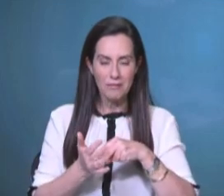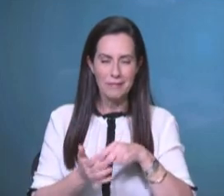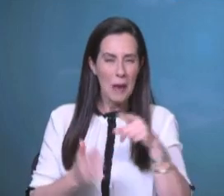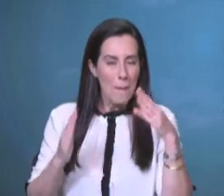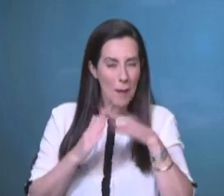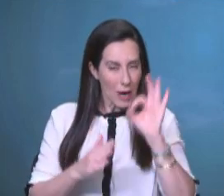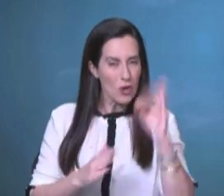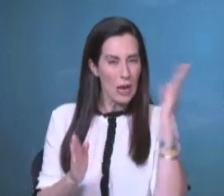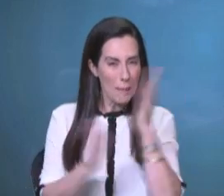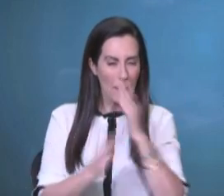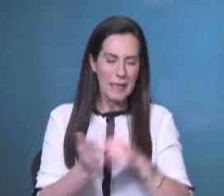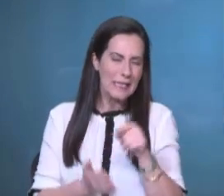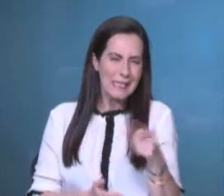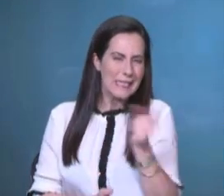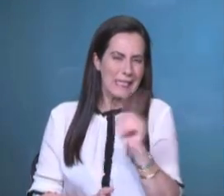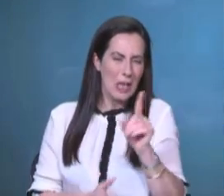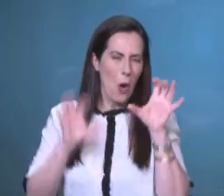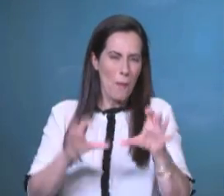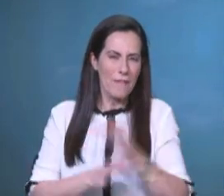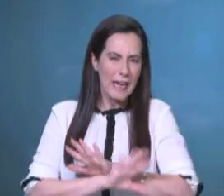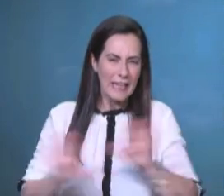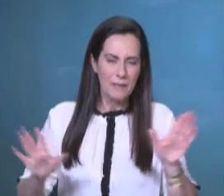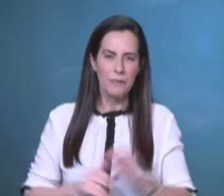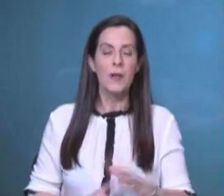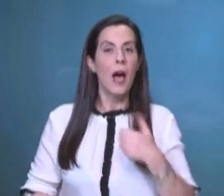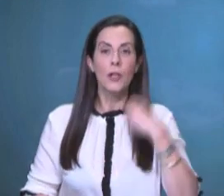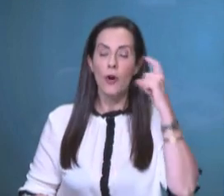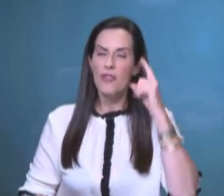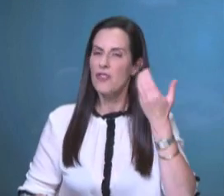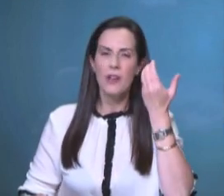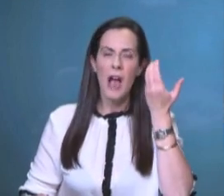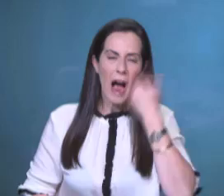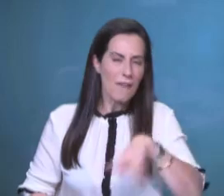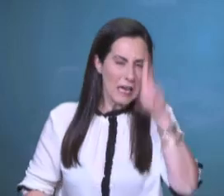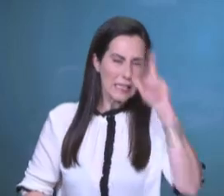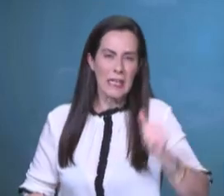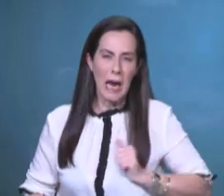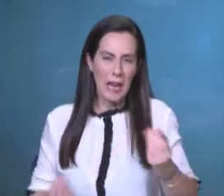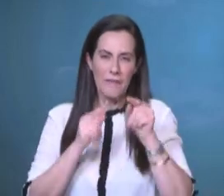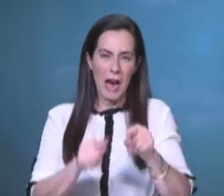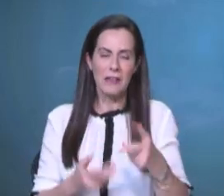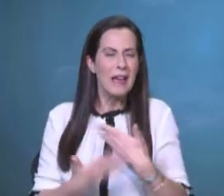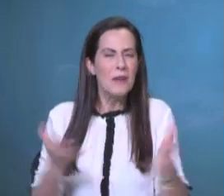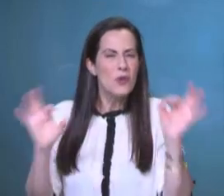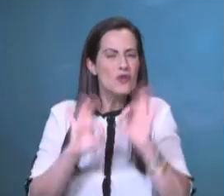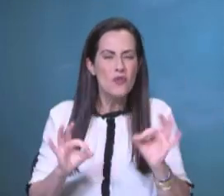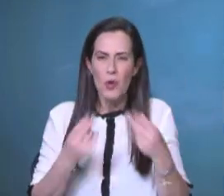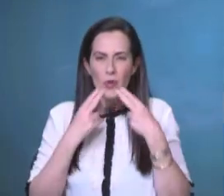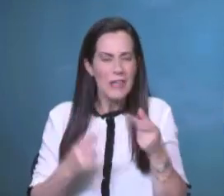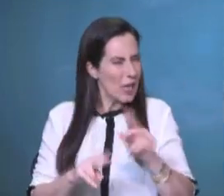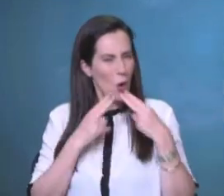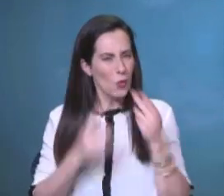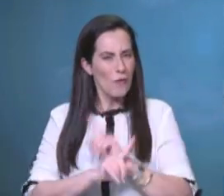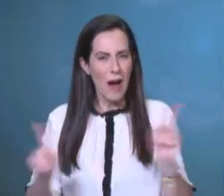מחבל, זה לא מרתיע אף אחד. אני חושבת שחבל לסכן את חיילי צה"ל על דבר כזה. אין פה שום תגובה, זה לא תגובה.